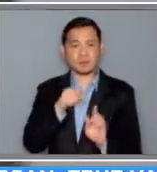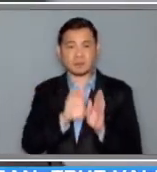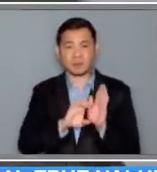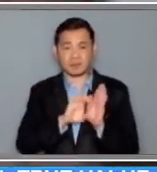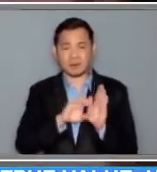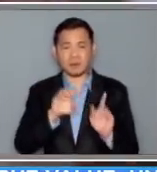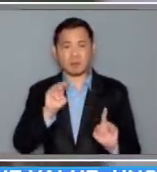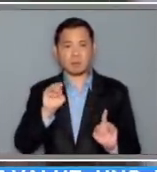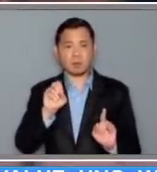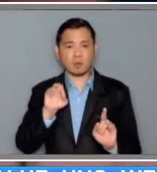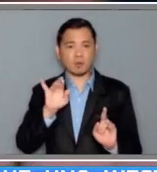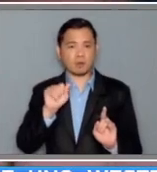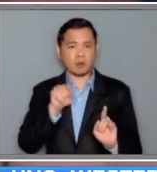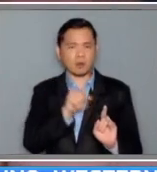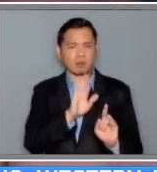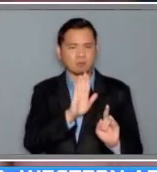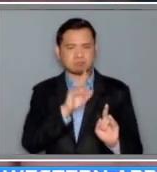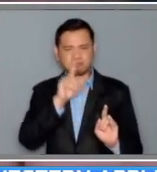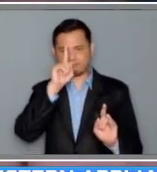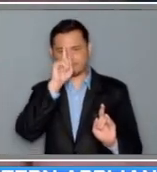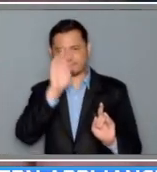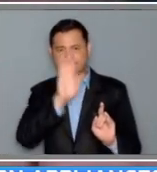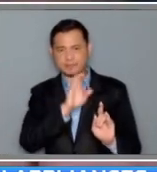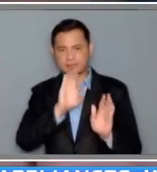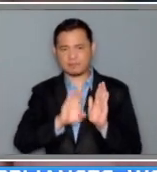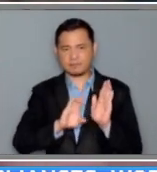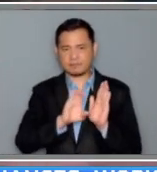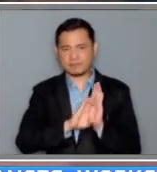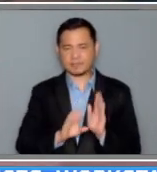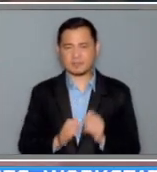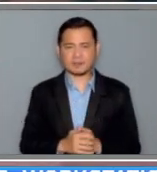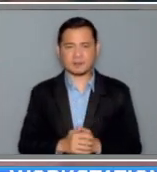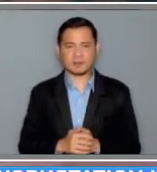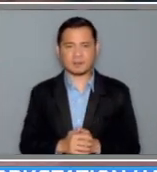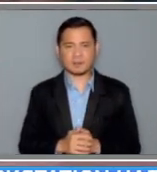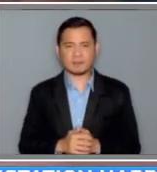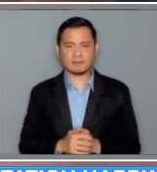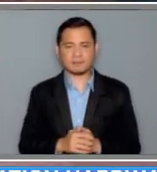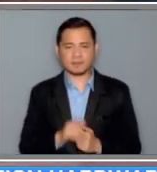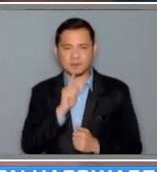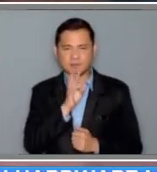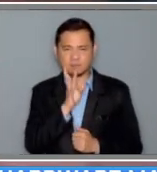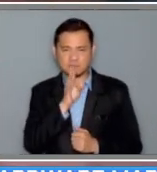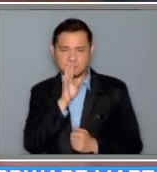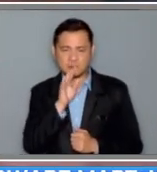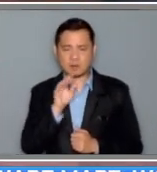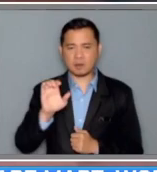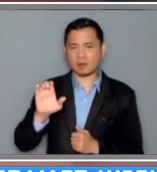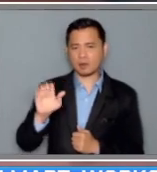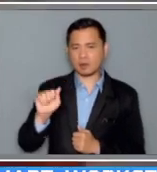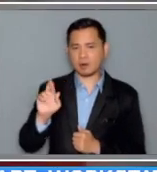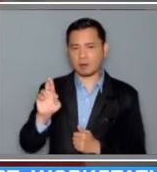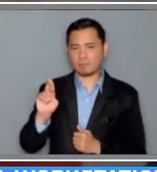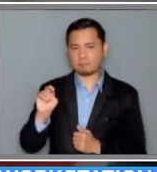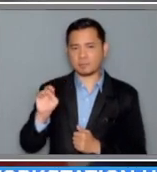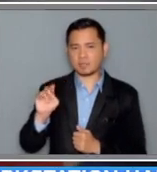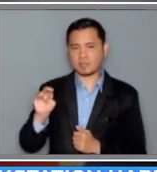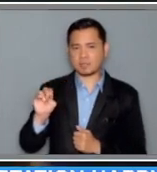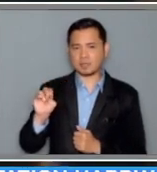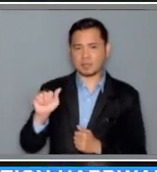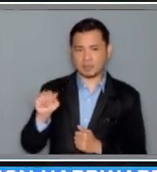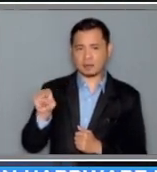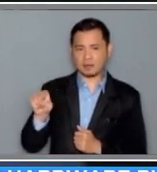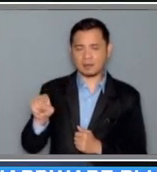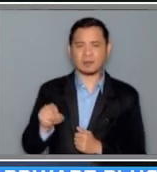Pinky Amador. Ang numero unong tinik sa lalamunan ni na Carmina Villaruel bilang Lines at ni